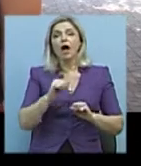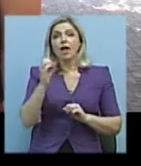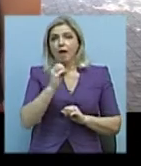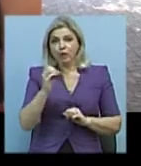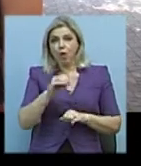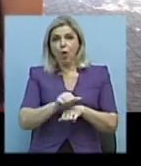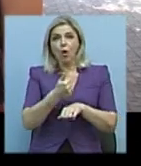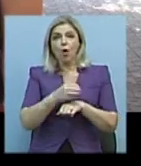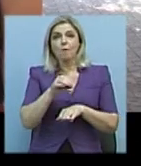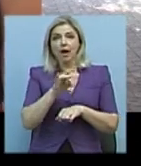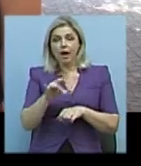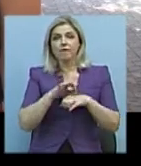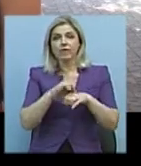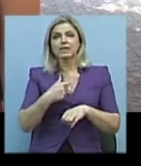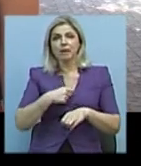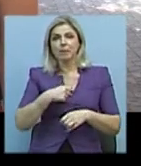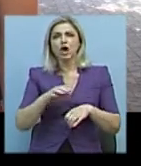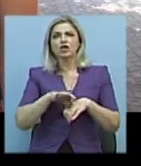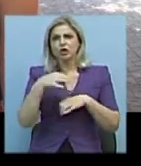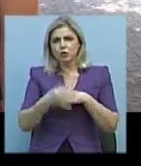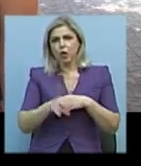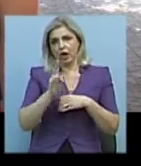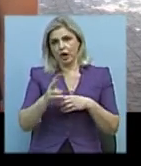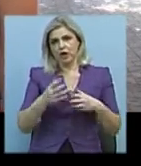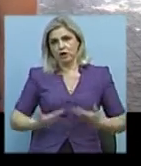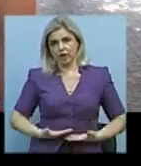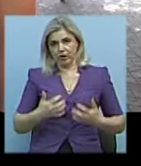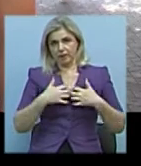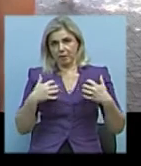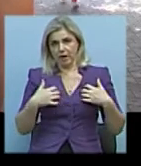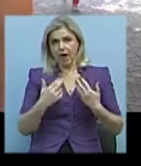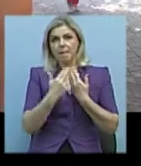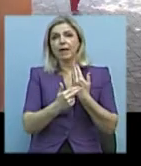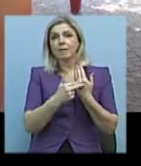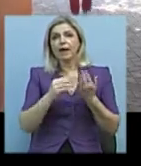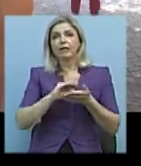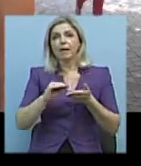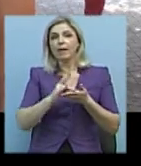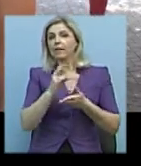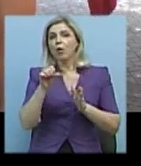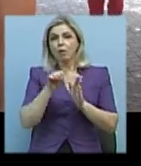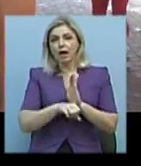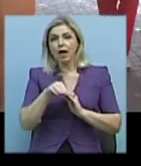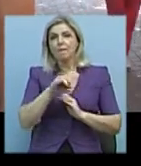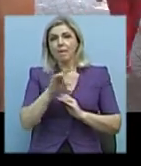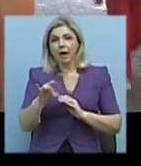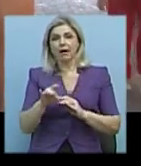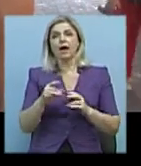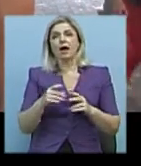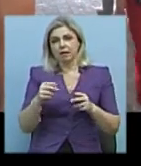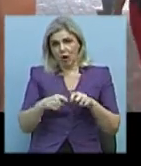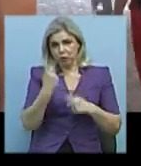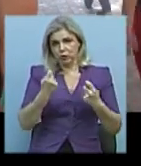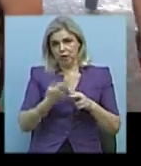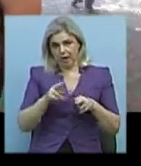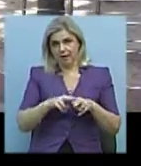повів себе дуже жорстоко по відношенню до тих живих істот. У Біблії написано «не убий». Мер переступив межу того, що не можна було